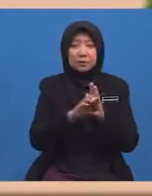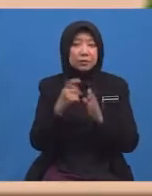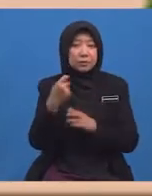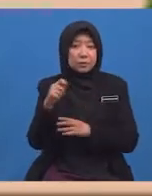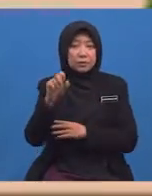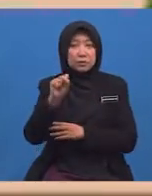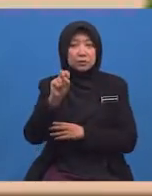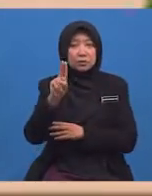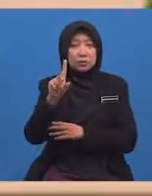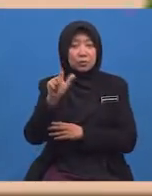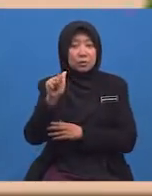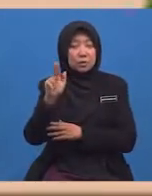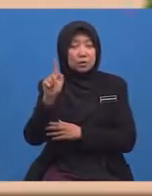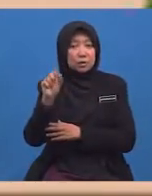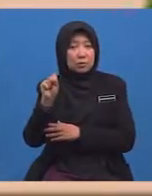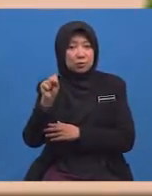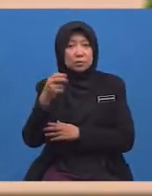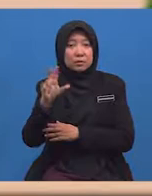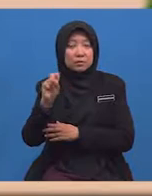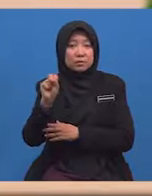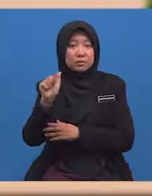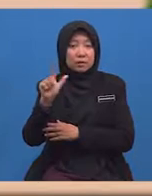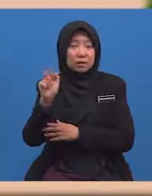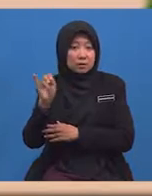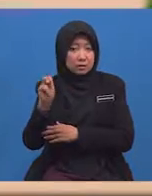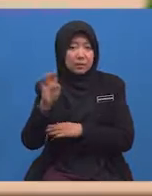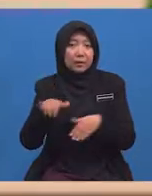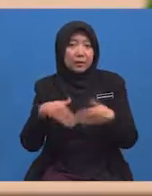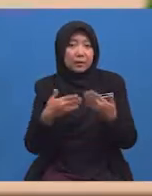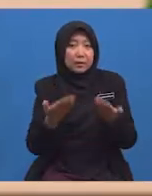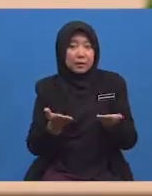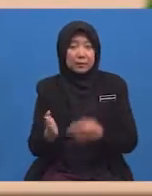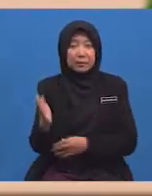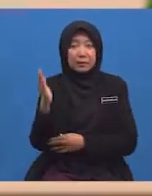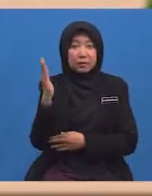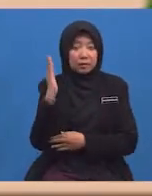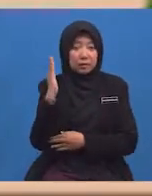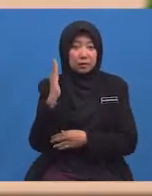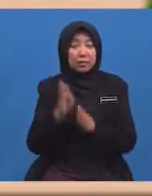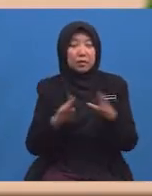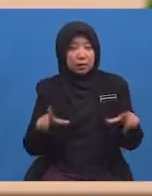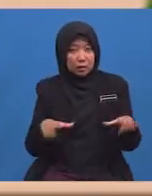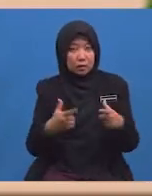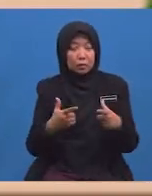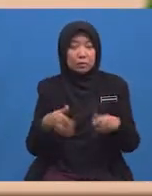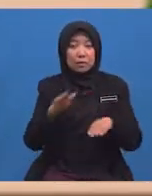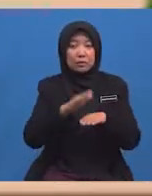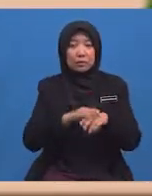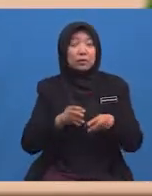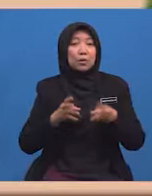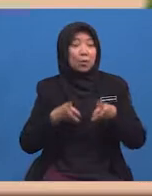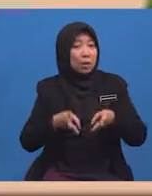Sulalatus Salatin, iaitu bagaimana mobiliti menegak berlaku ke atas diri watak badang.